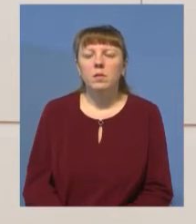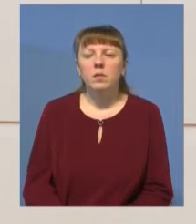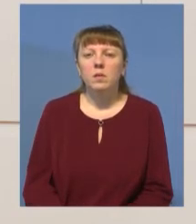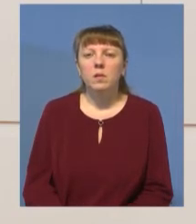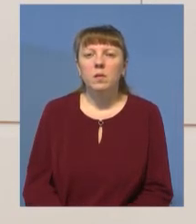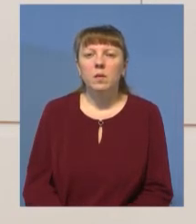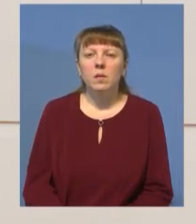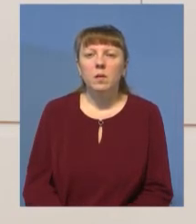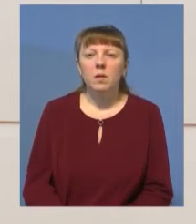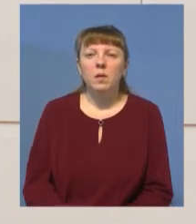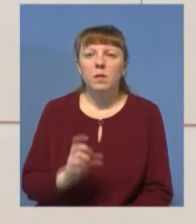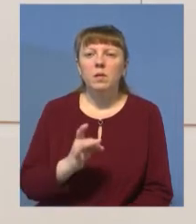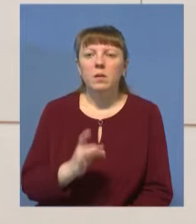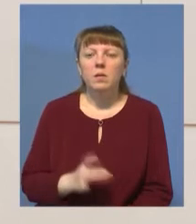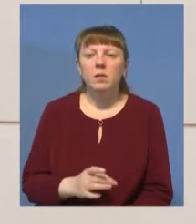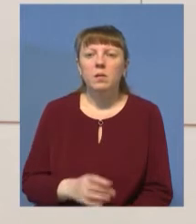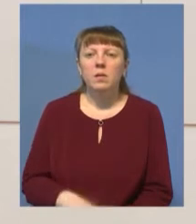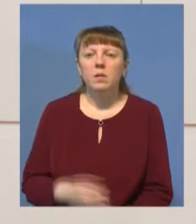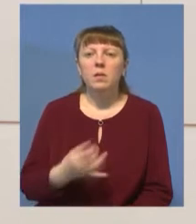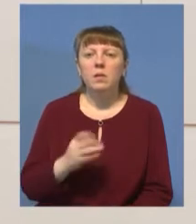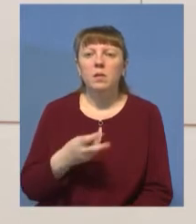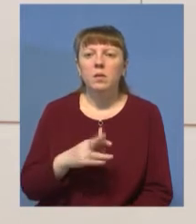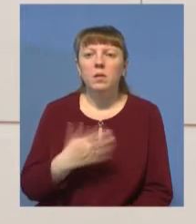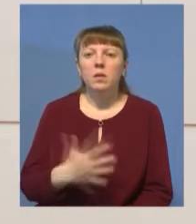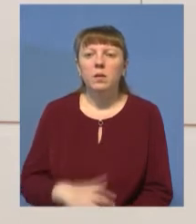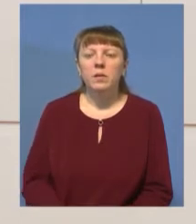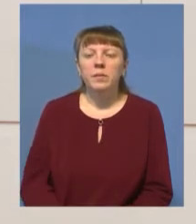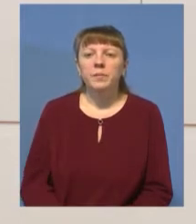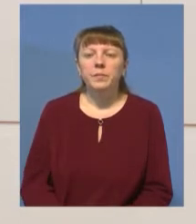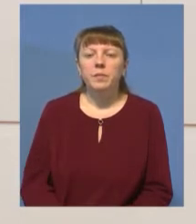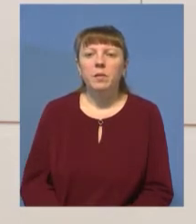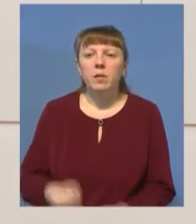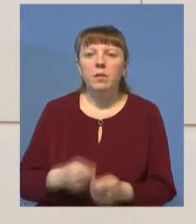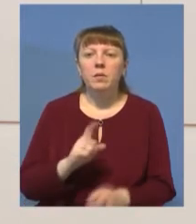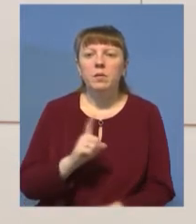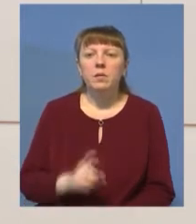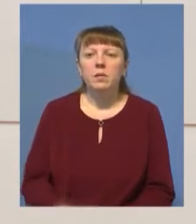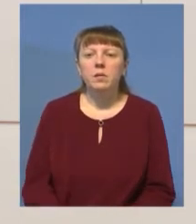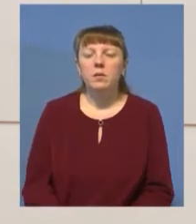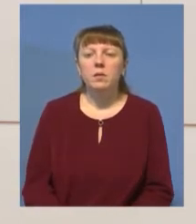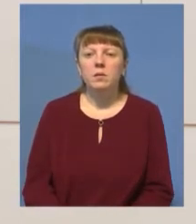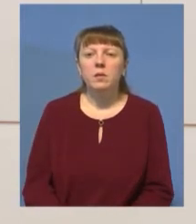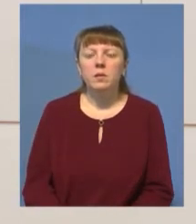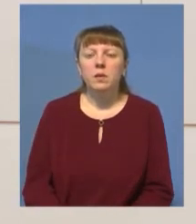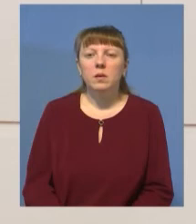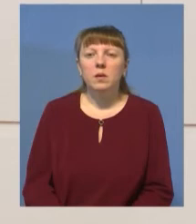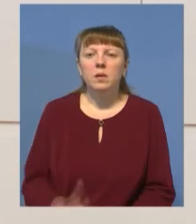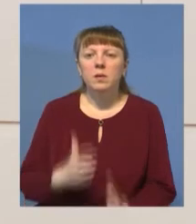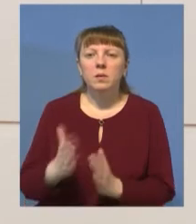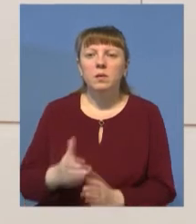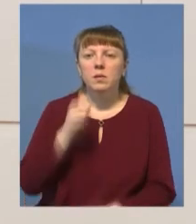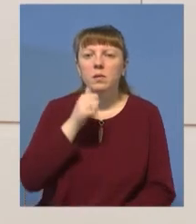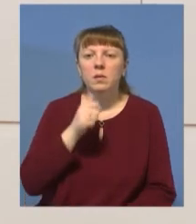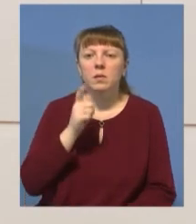не данный товар выбыл из строя, что-то в нем сломалось, то не мешкая, не откладывая на